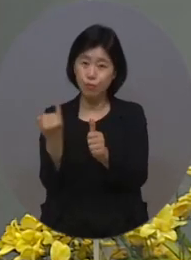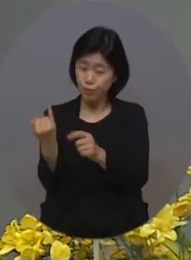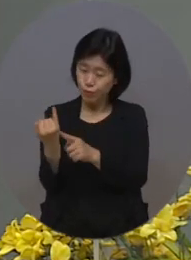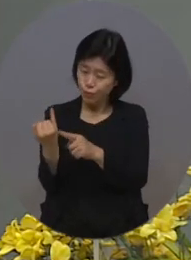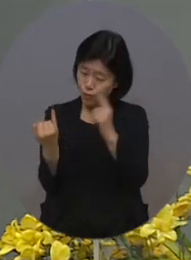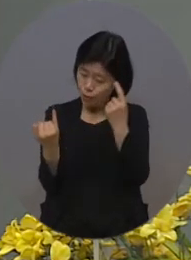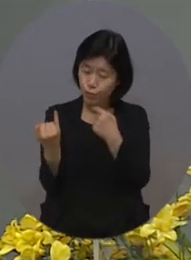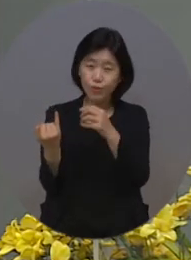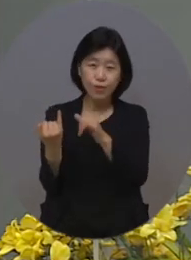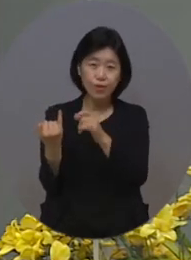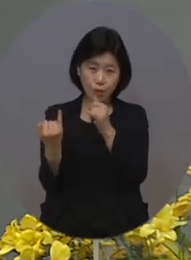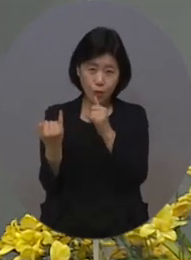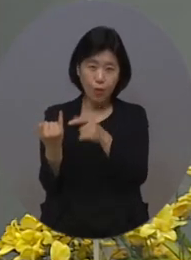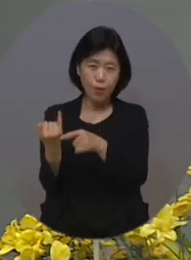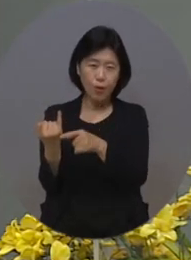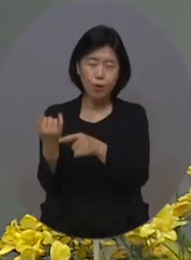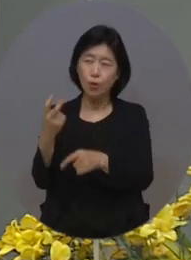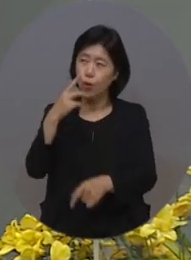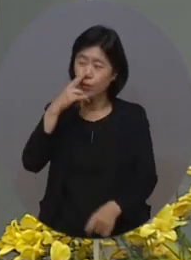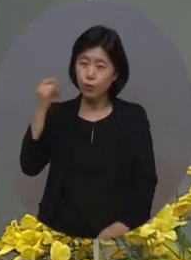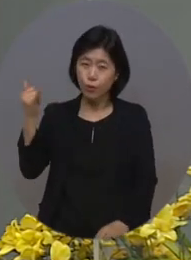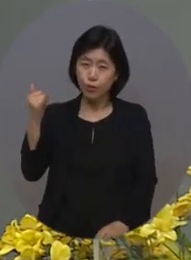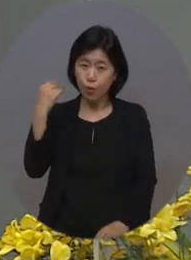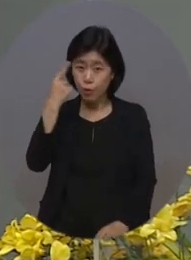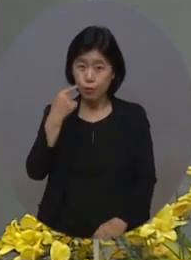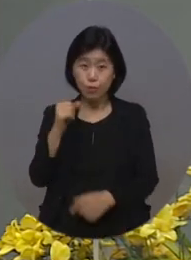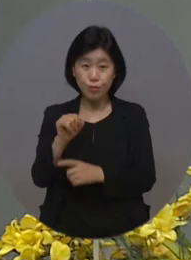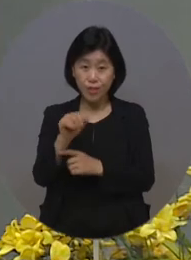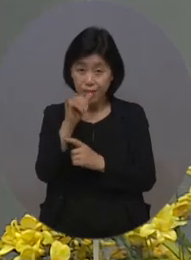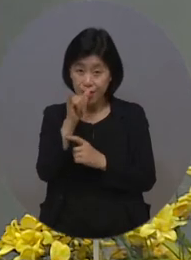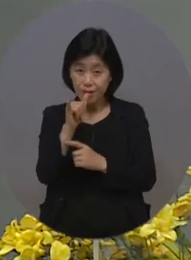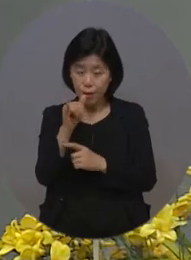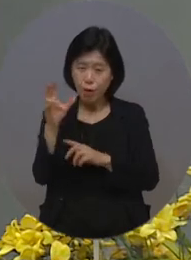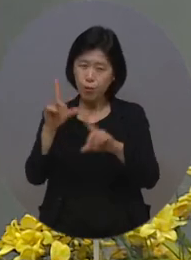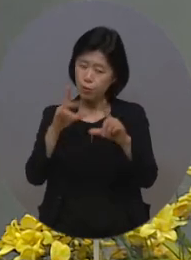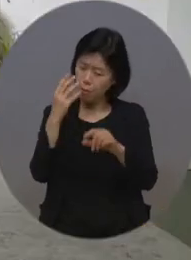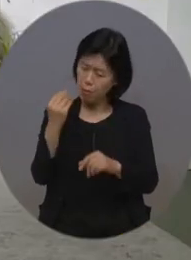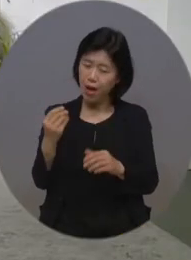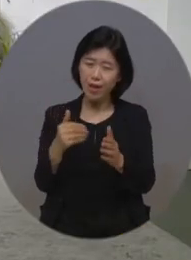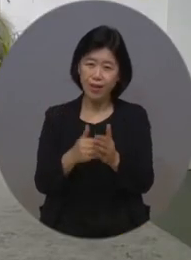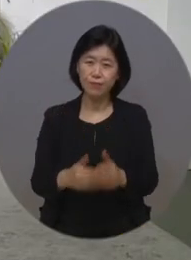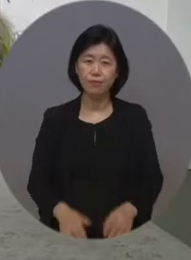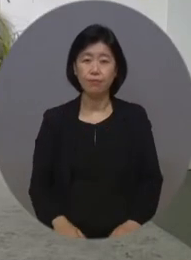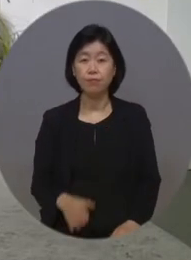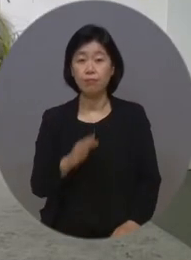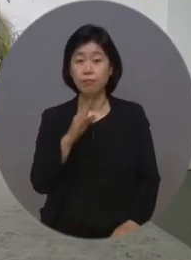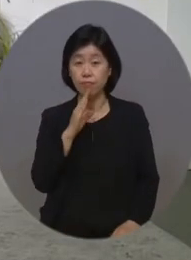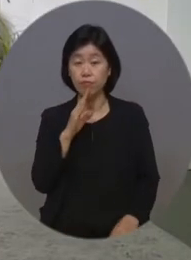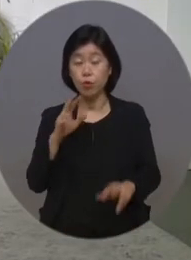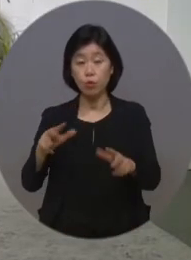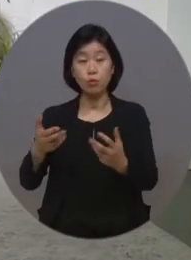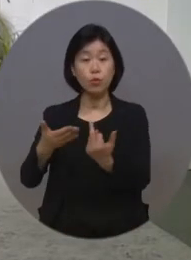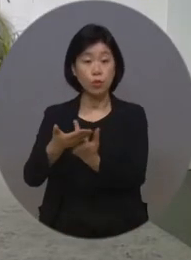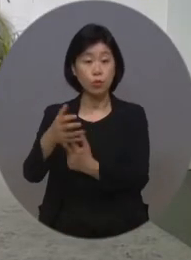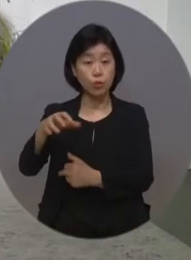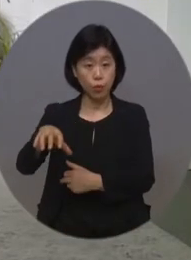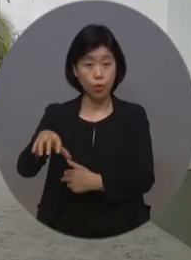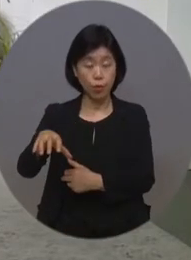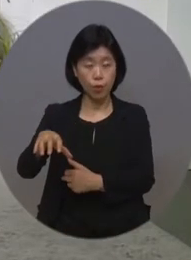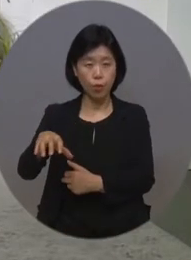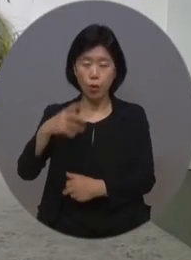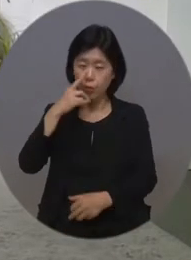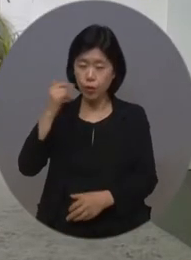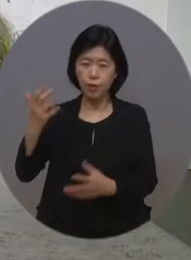부모님도 정성화 들에서 이렇게 엄 오시고 계시더라구요 4 제주도에 지금 뭐 두분다 상 당신이 알아요 예